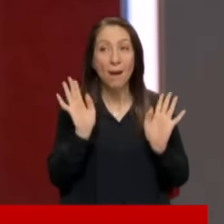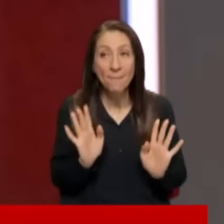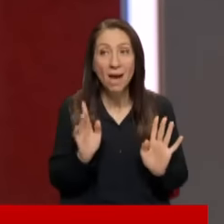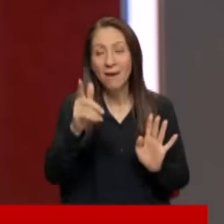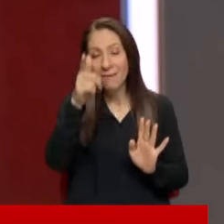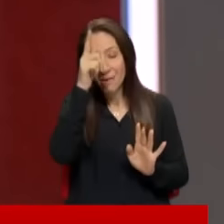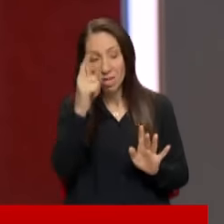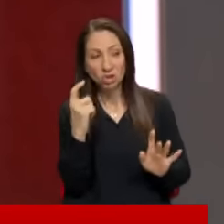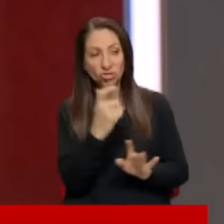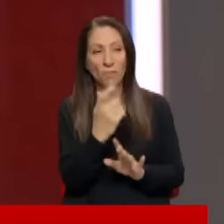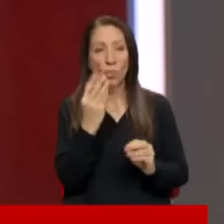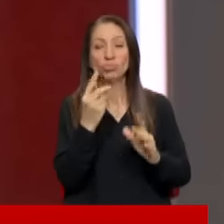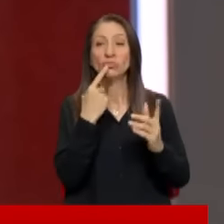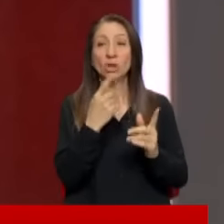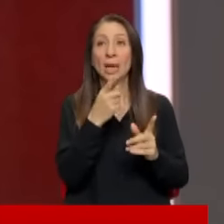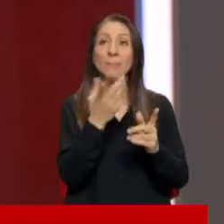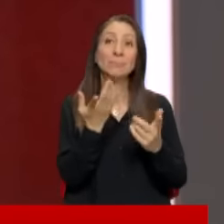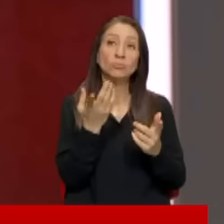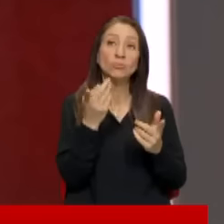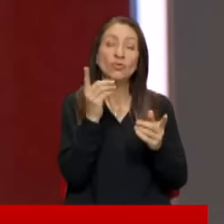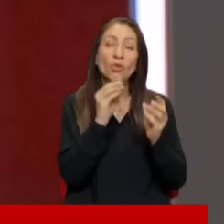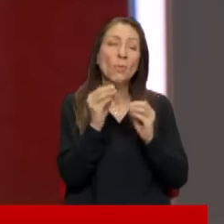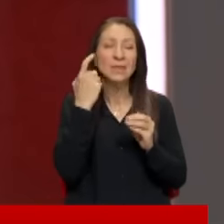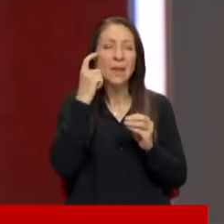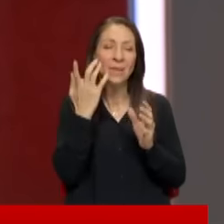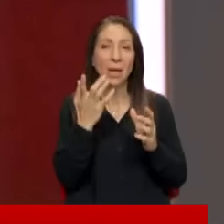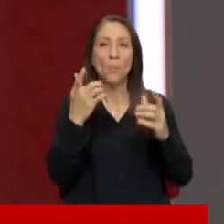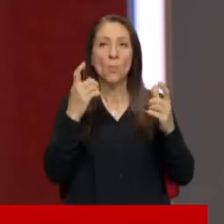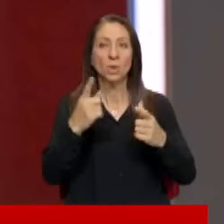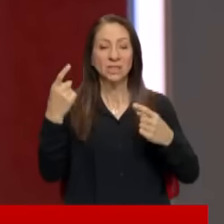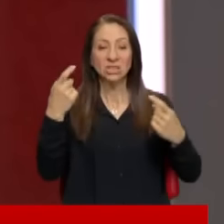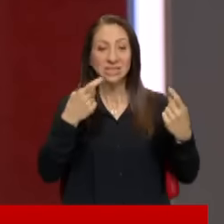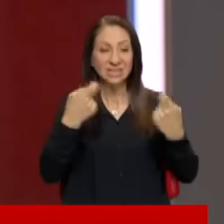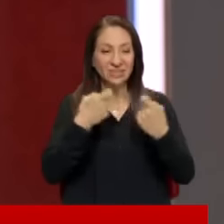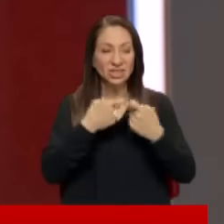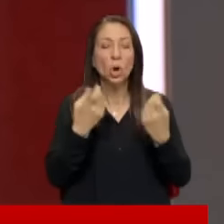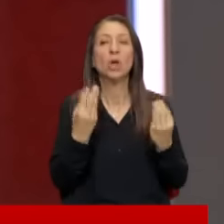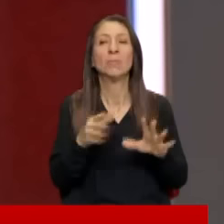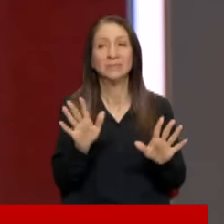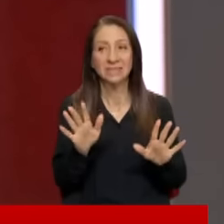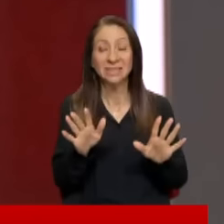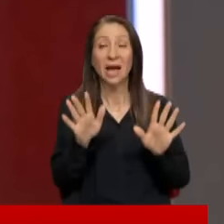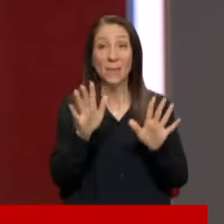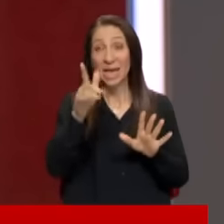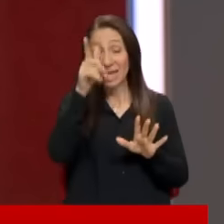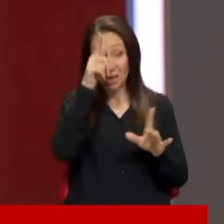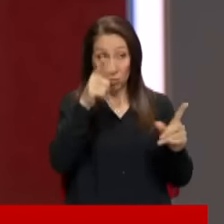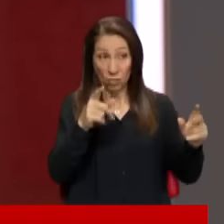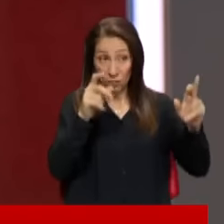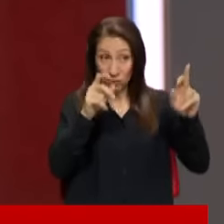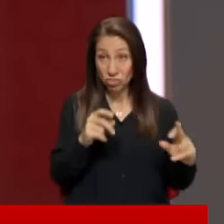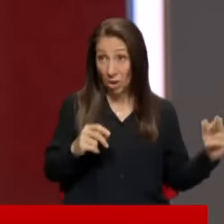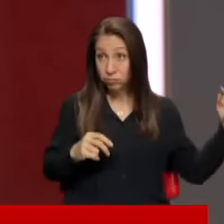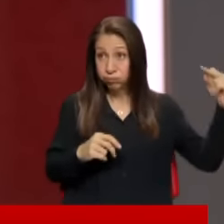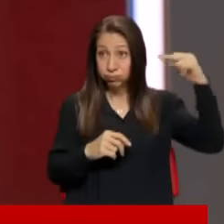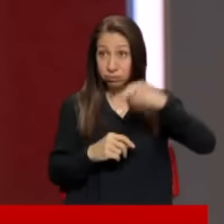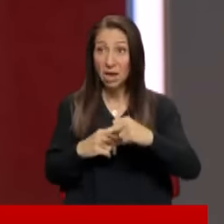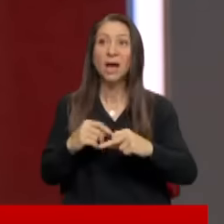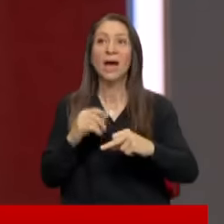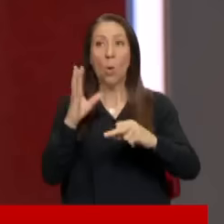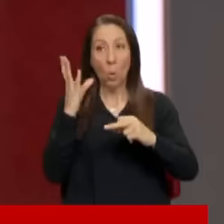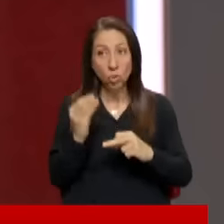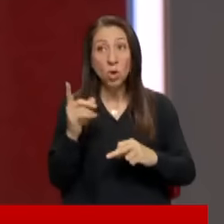bir karşılık vereceğini söyledi. O da buradaki formül şu herhalde: bölgesel bir çatışma çıkmasın ama İran'ın yaptığı bu saldırıda karşılıksız kalmasın